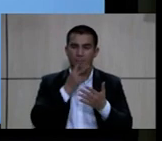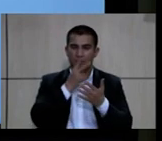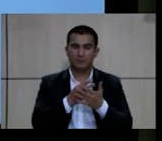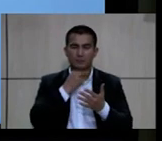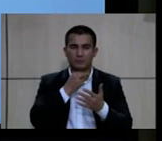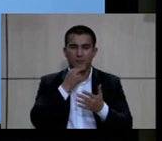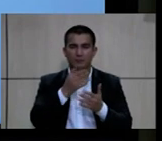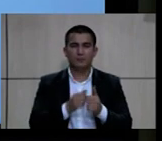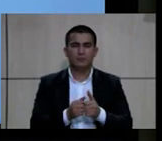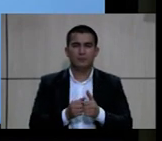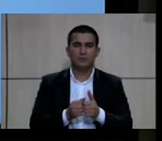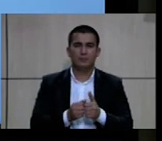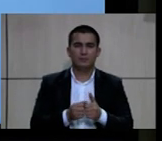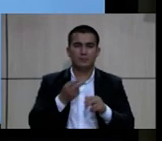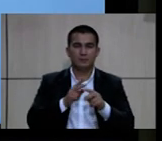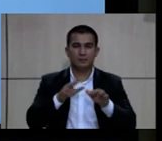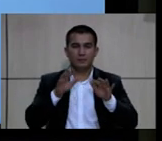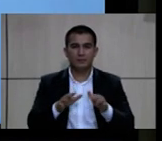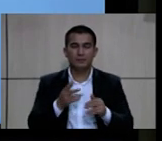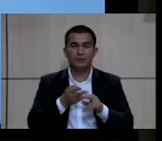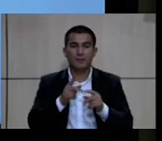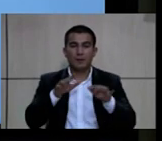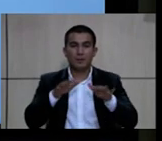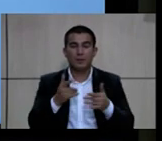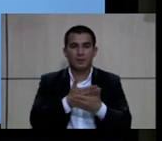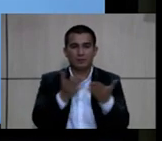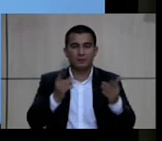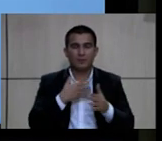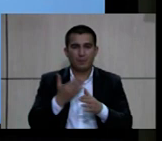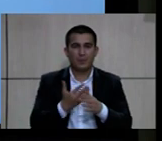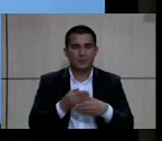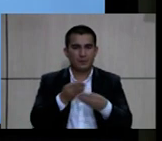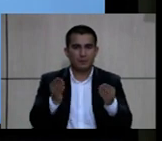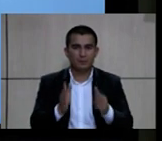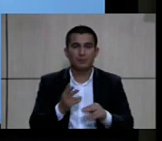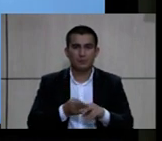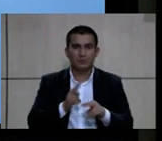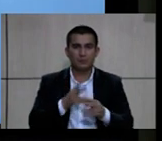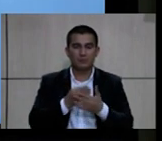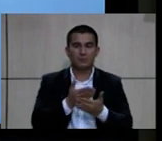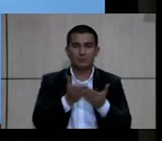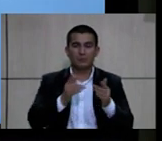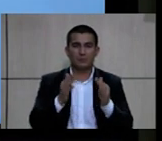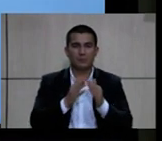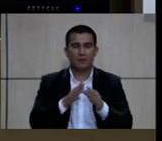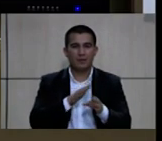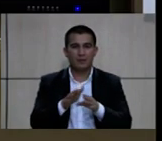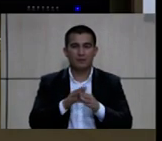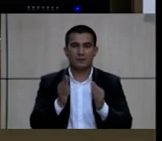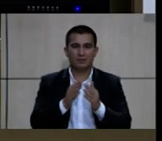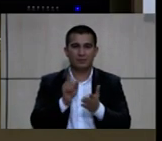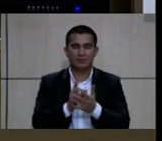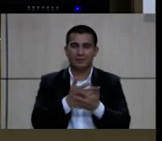diqqat bilan o'qiyman. Shu masalaga ozgina sizga yordam beraman va sizga uyga mustahkamlash